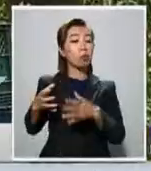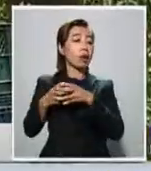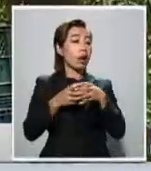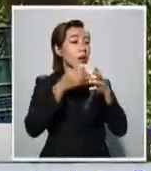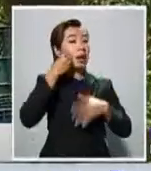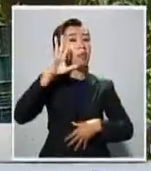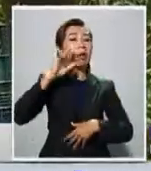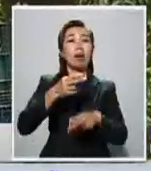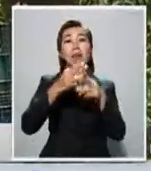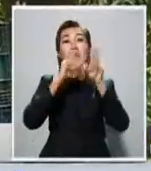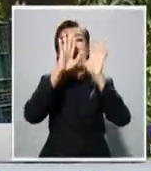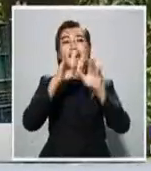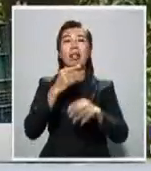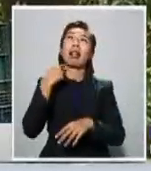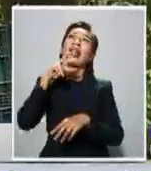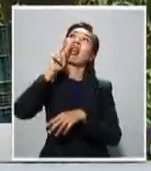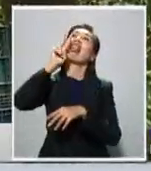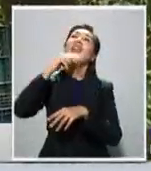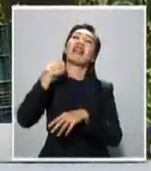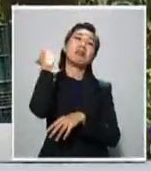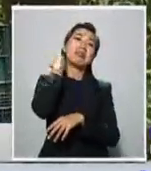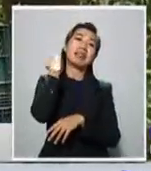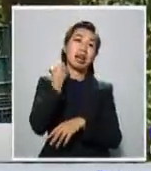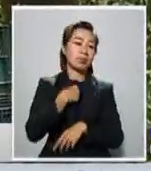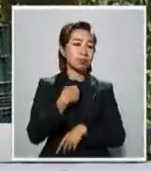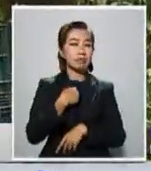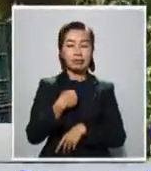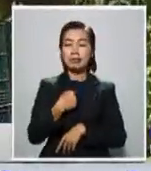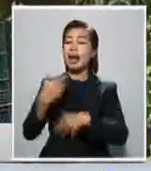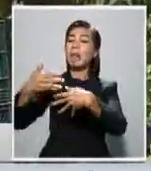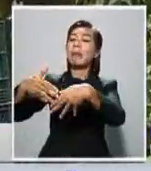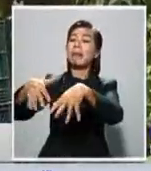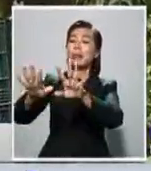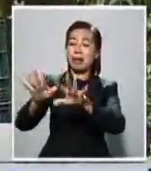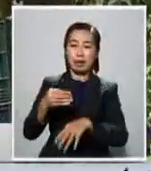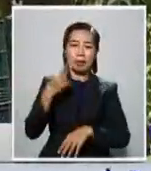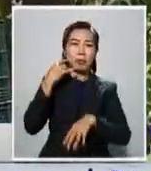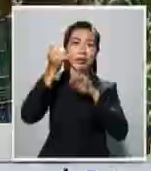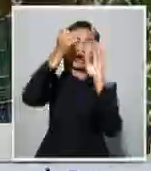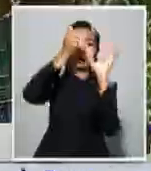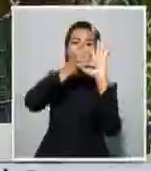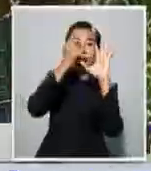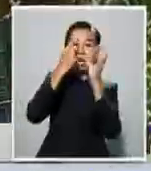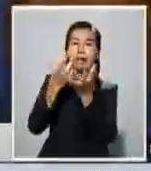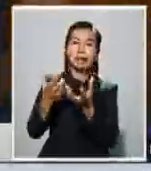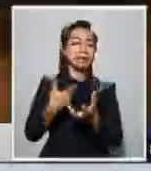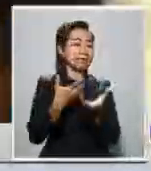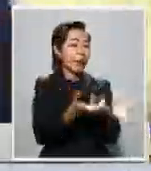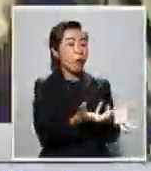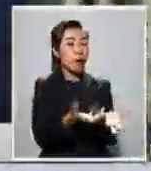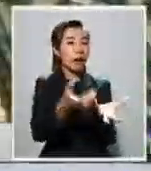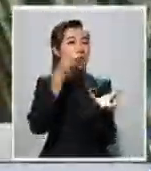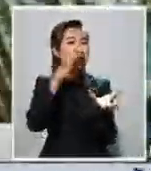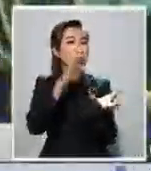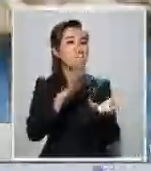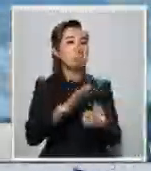ะ ยืนเนี่ยไม่ไหวเมื่อยคอ เข้าไปเข้าไปเข้าไปฮะผมอยู่นี่แหละ งั้นเราเอาของกลับไปด้วยค่ะท่านค่ะพี่ไป อ้าว